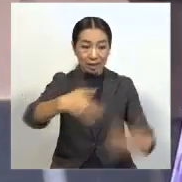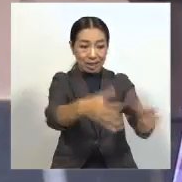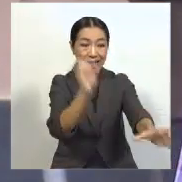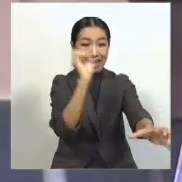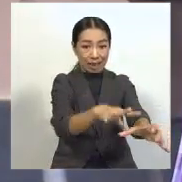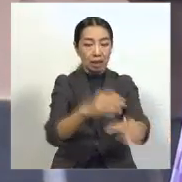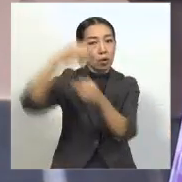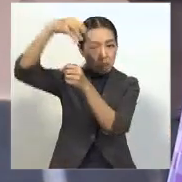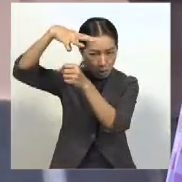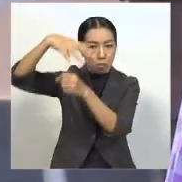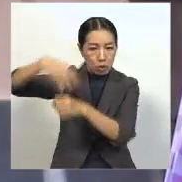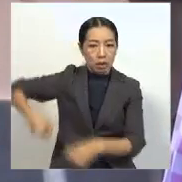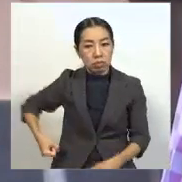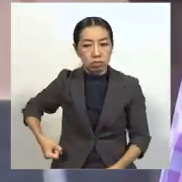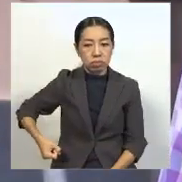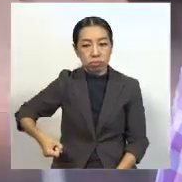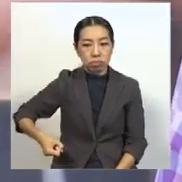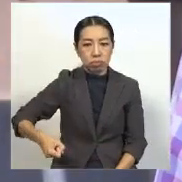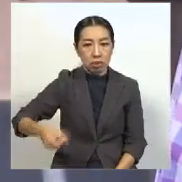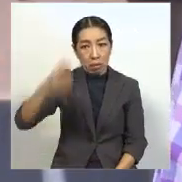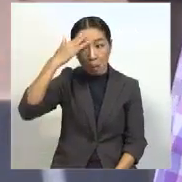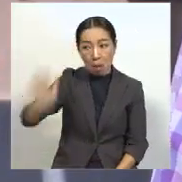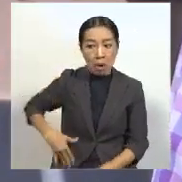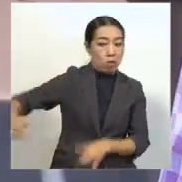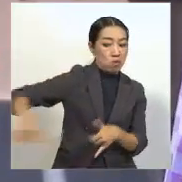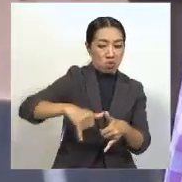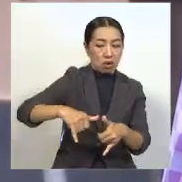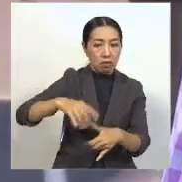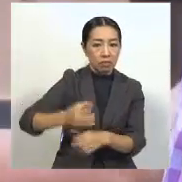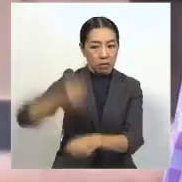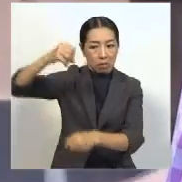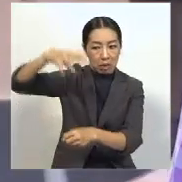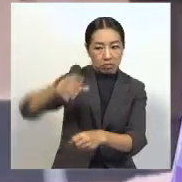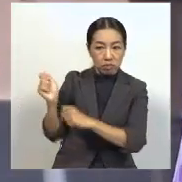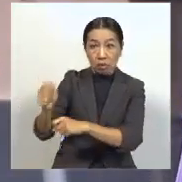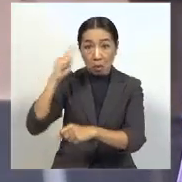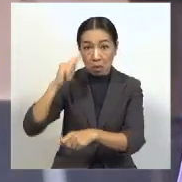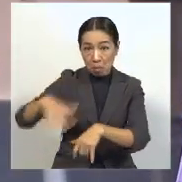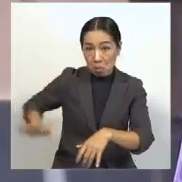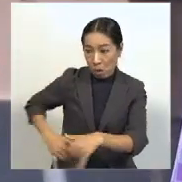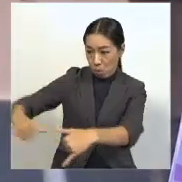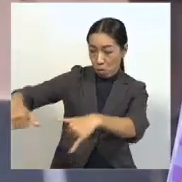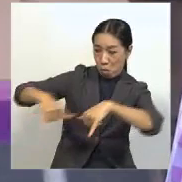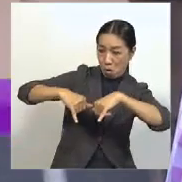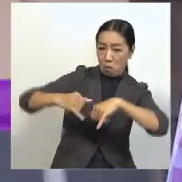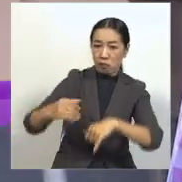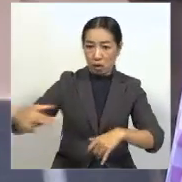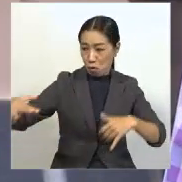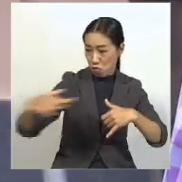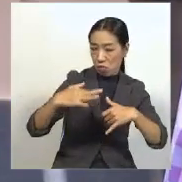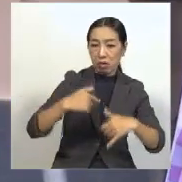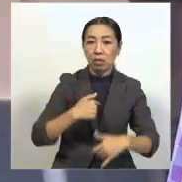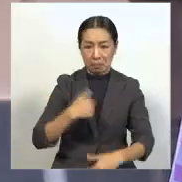ถือร่มหรือเนี่ยทุกทีต้องถือทั้งนั้นนะทั้งนั้นมันไล่มาบางทีมันมากันเนี่ยนะหูเยอะแยะฝูงไล่เป็น